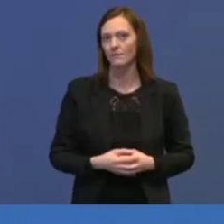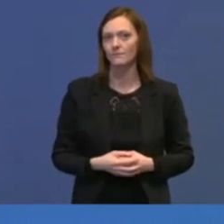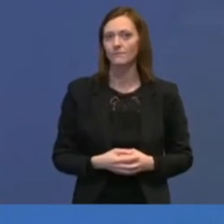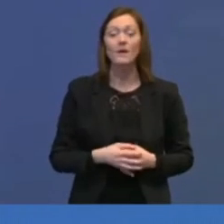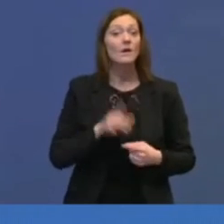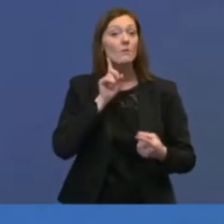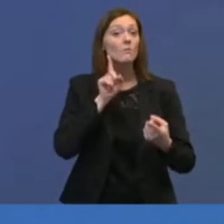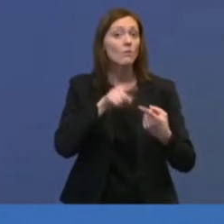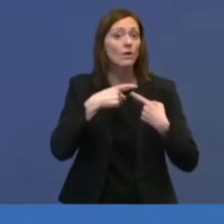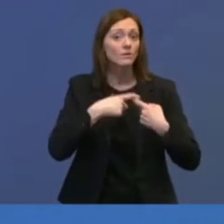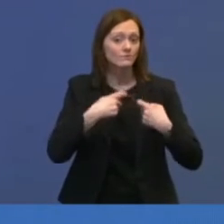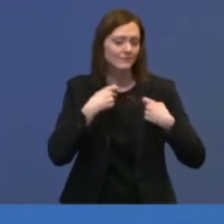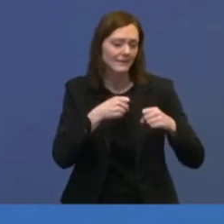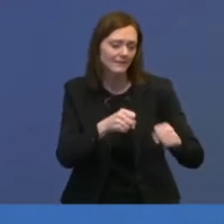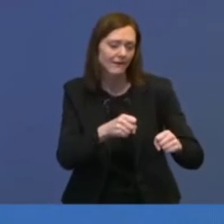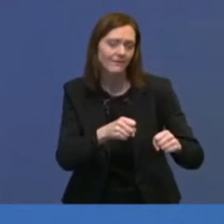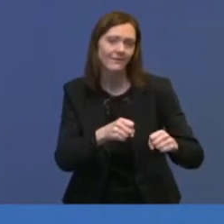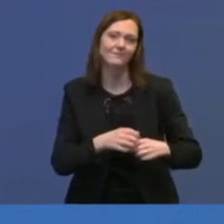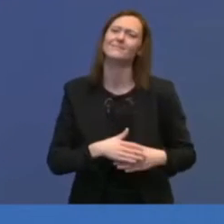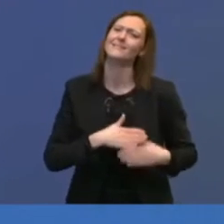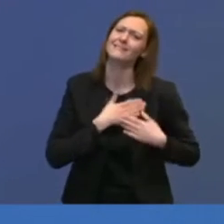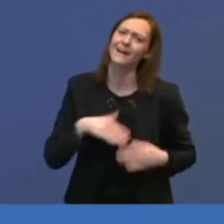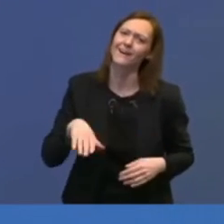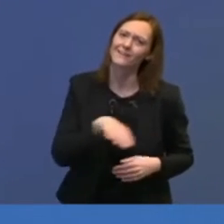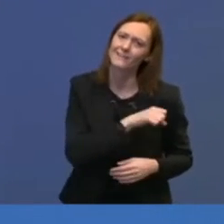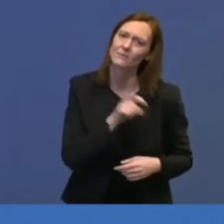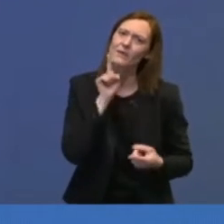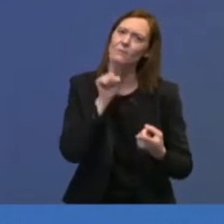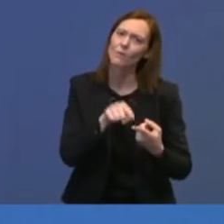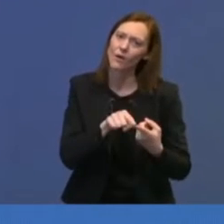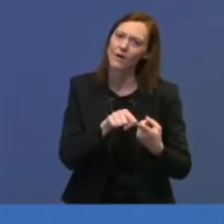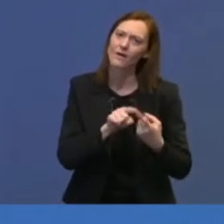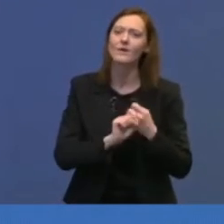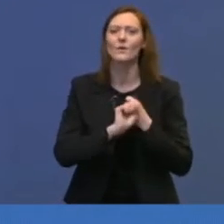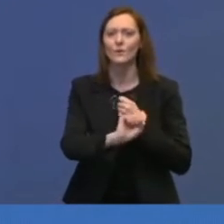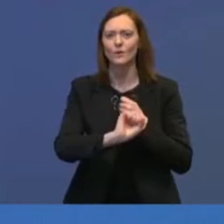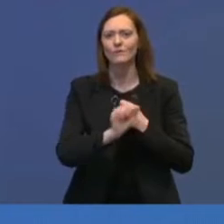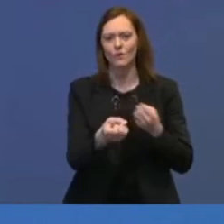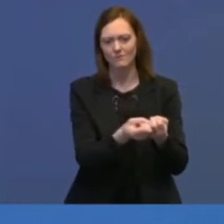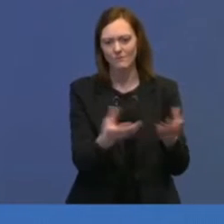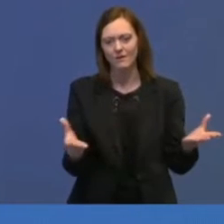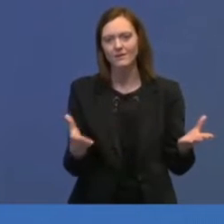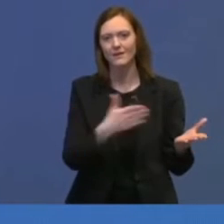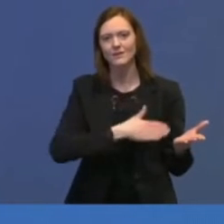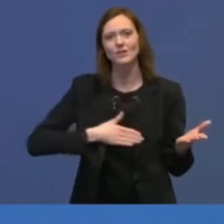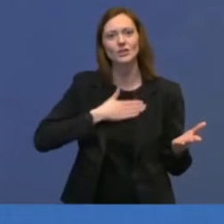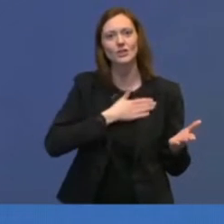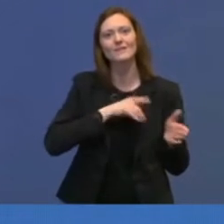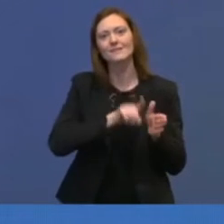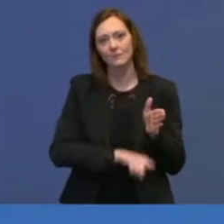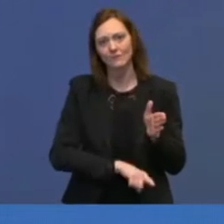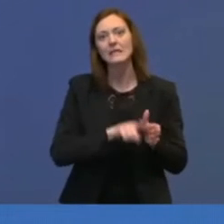Ucadada talaabooyinka niwaa in laga hortago intad badan xanun sadaan isla ghalmar.